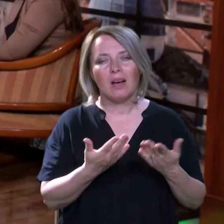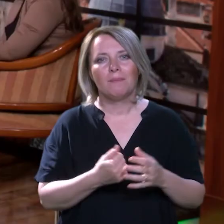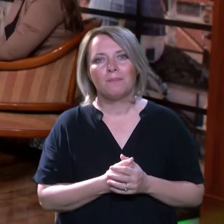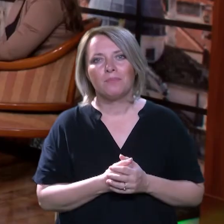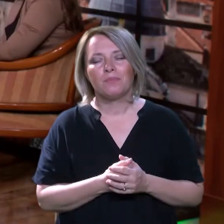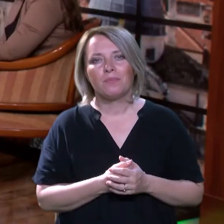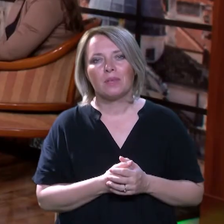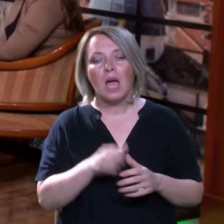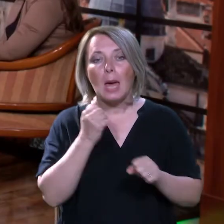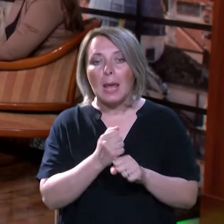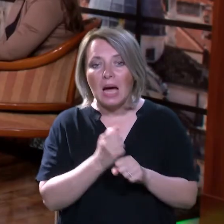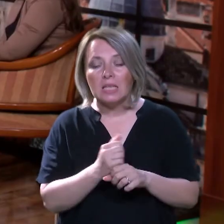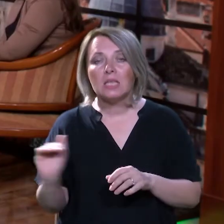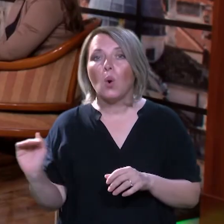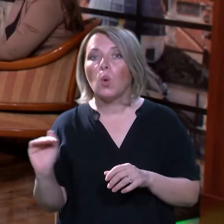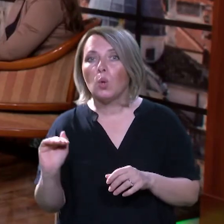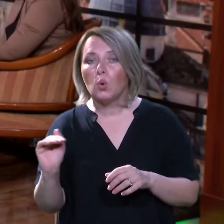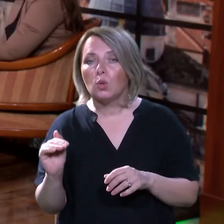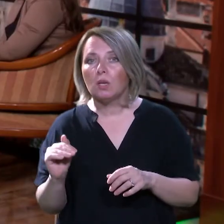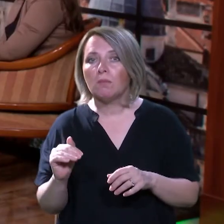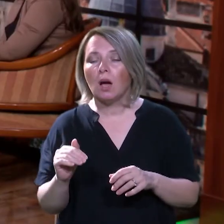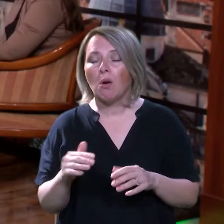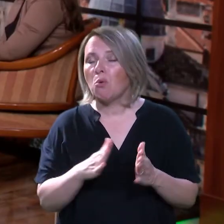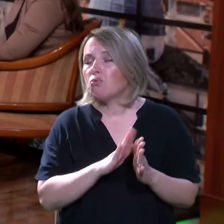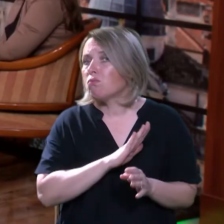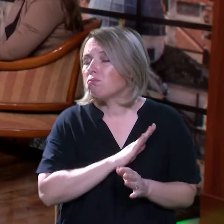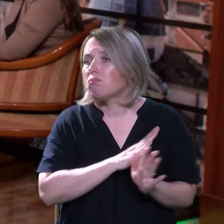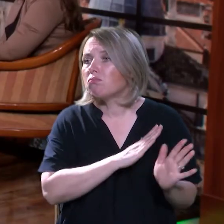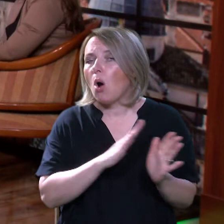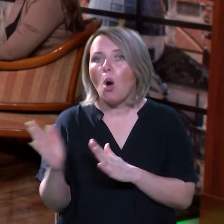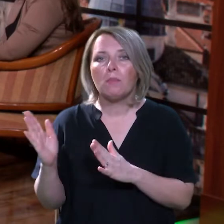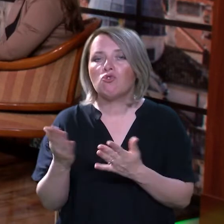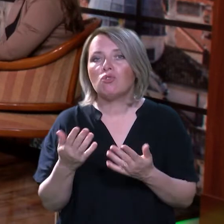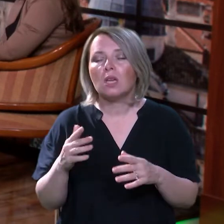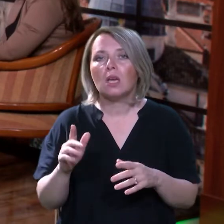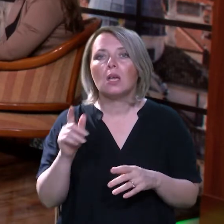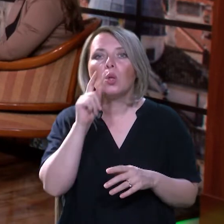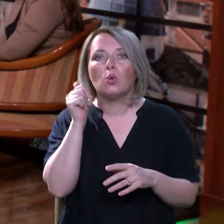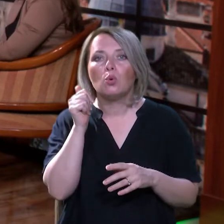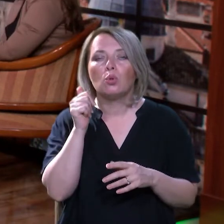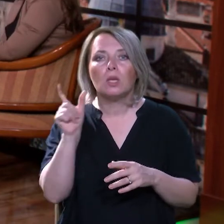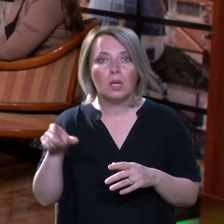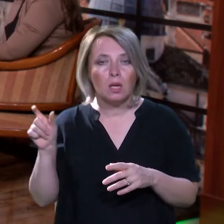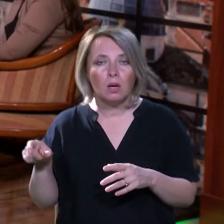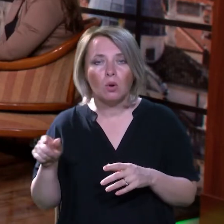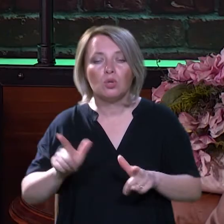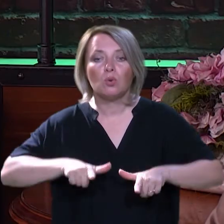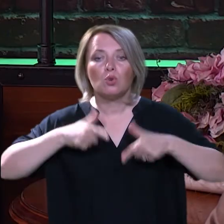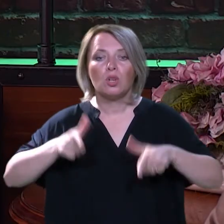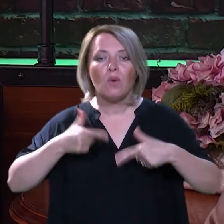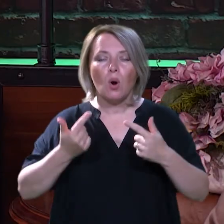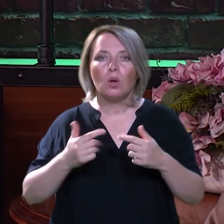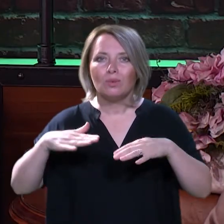sam cijelo vrijeme. Radi se o ljudima koji su sasvim obični ljudi, kao i svi mi drugi, koji su u životu